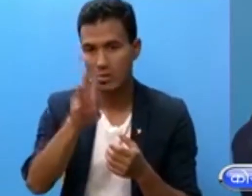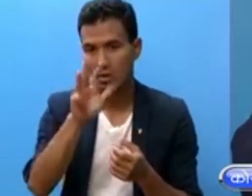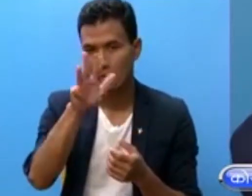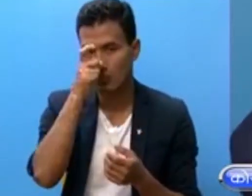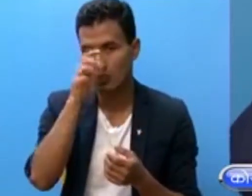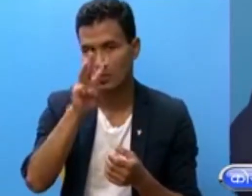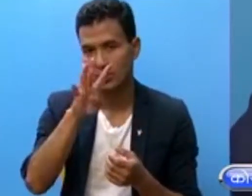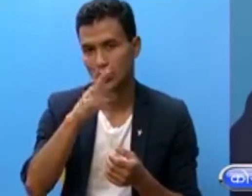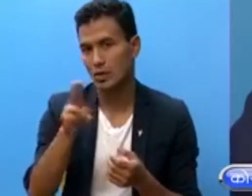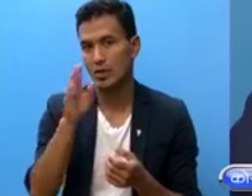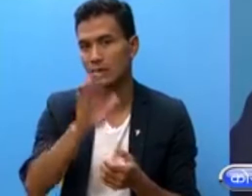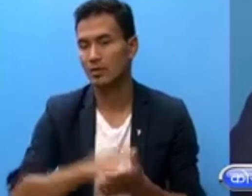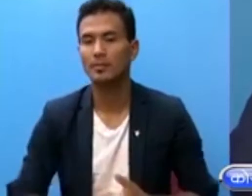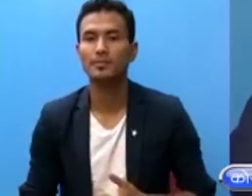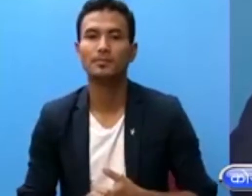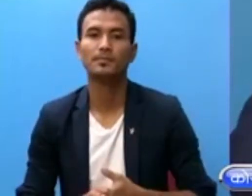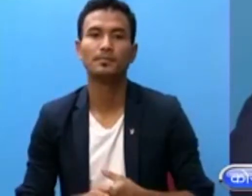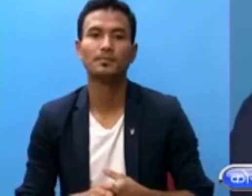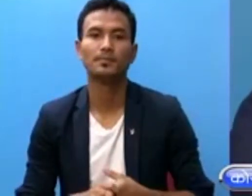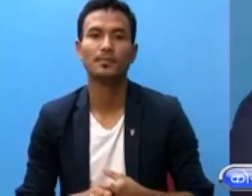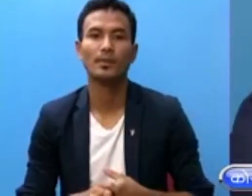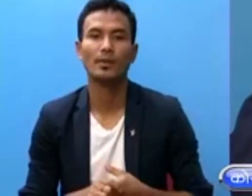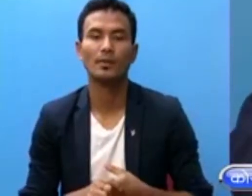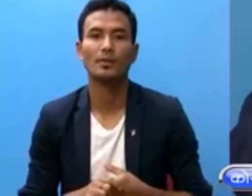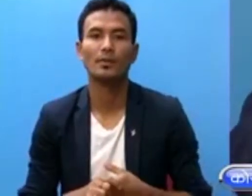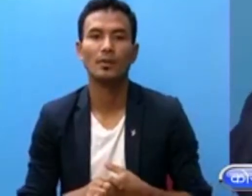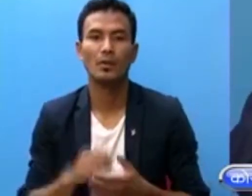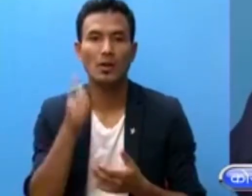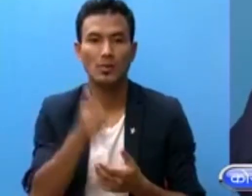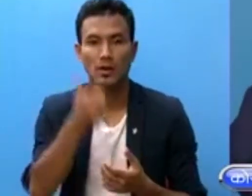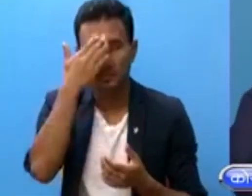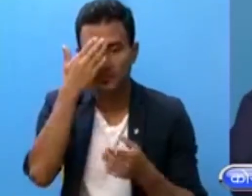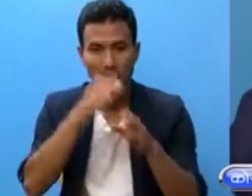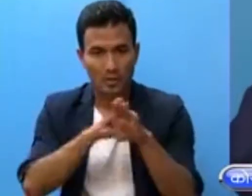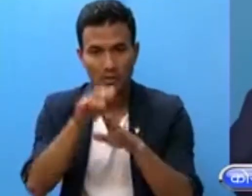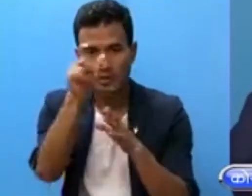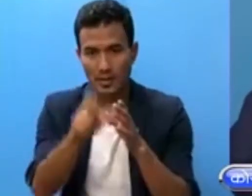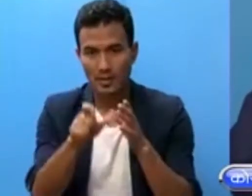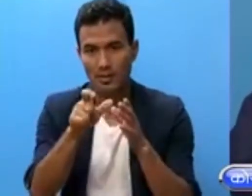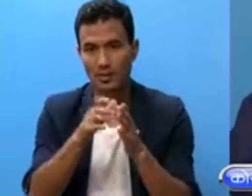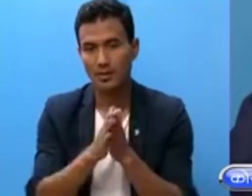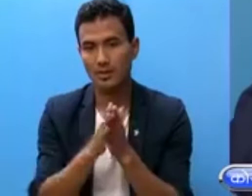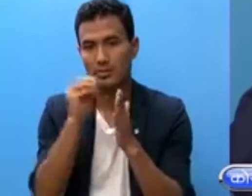अहिलेसम्मकै एकै दिन संक्रमण देखिएको उच्च संख्या हो। यो सँगै नेपालमा कुल संक्रमितको संख्या